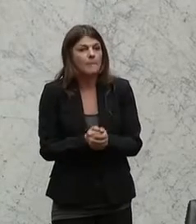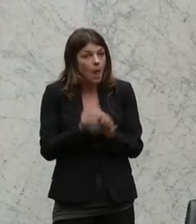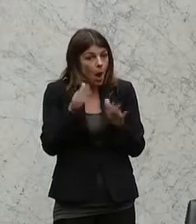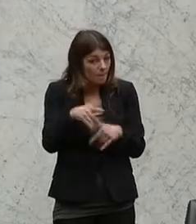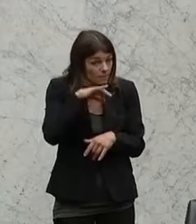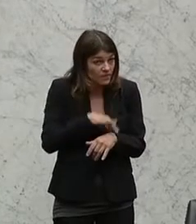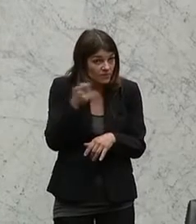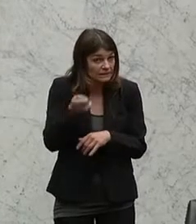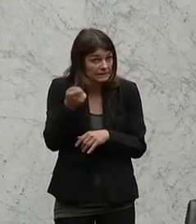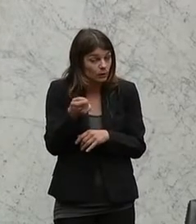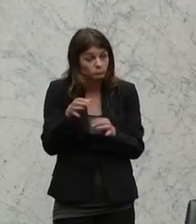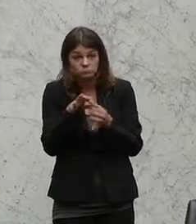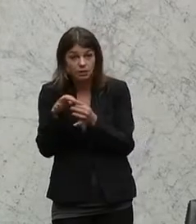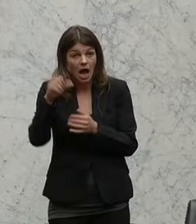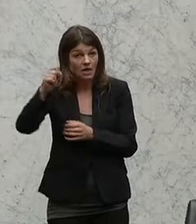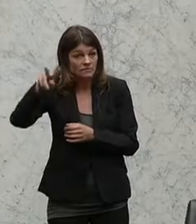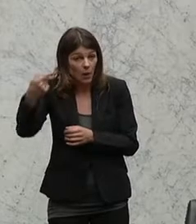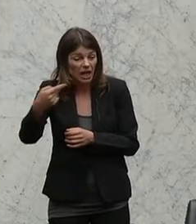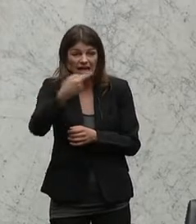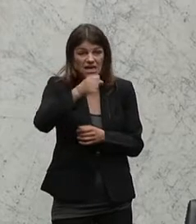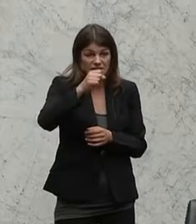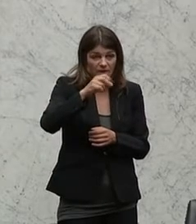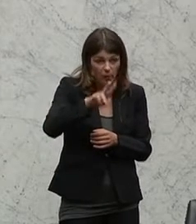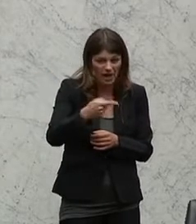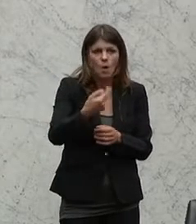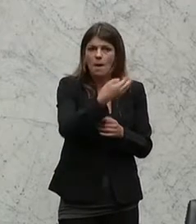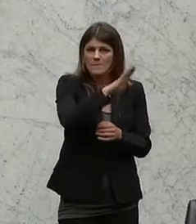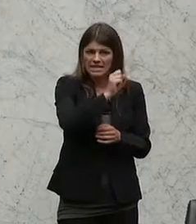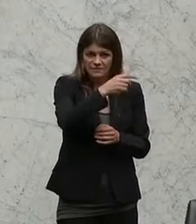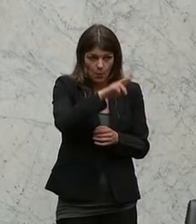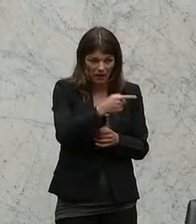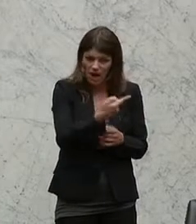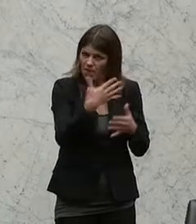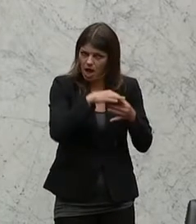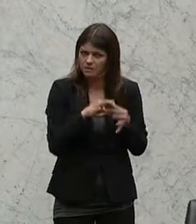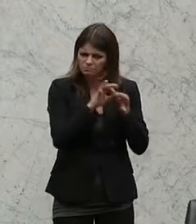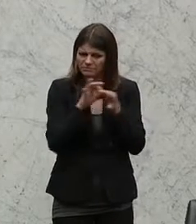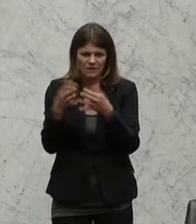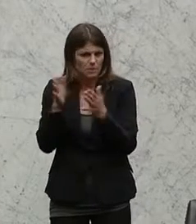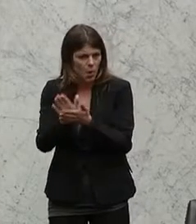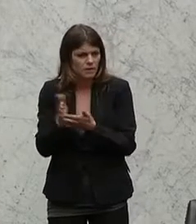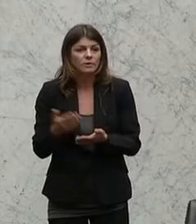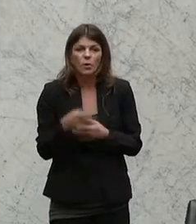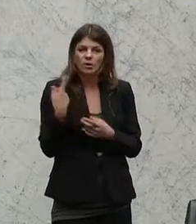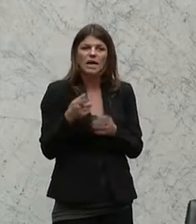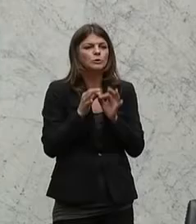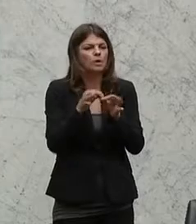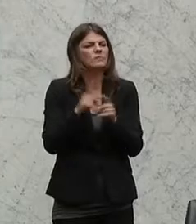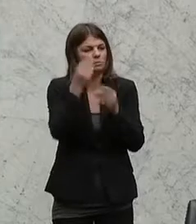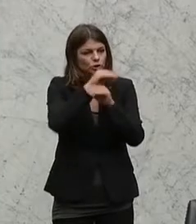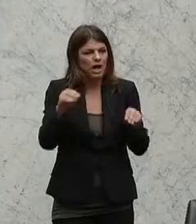eine Pflichtversicherung nach den ASVG, GSVG oder BSVG vorliegt und die Versicherungszuordnung erfolgt dann mit Bescheid des